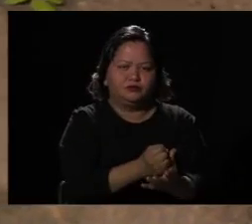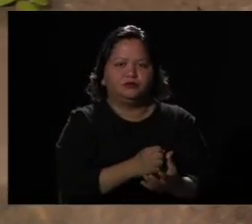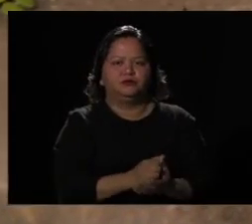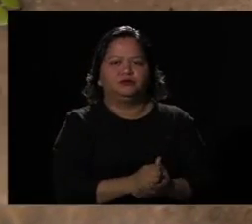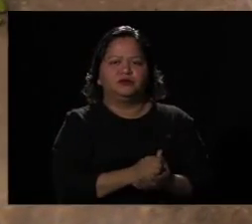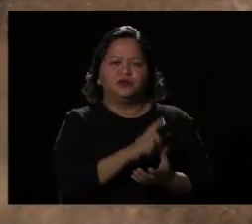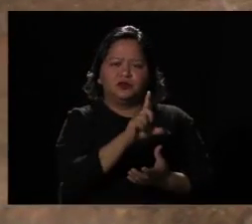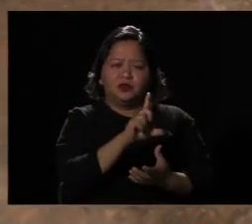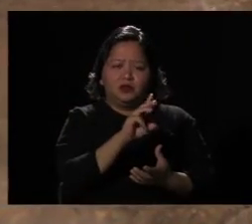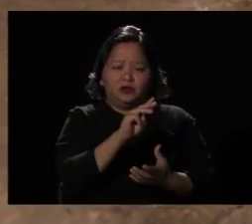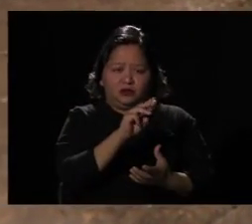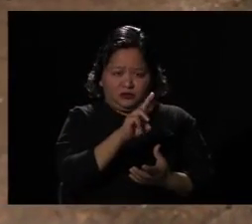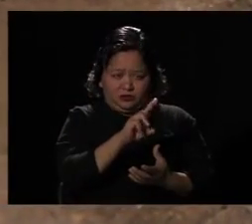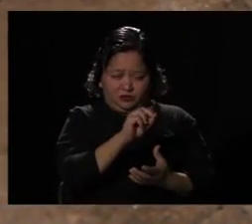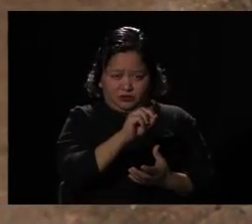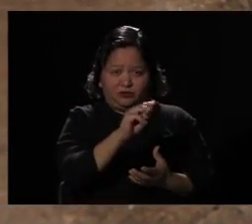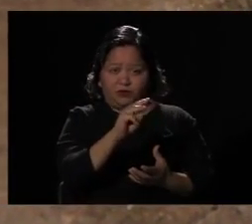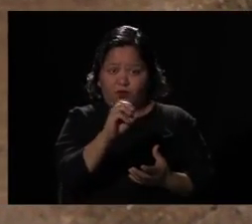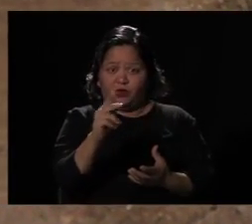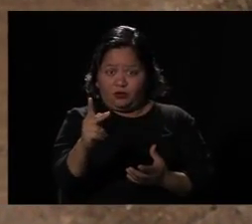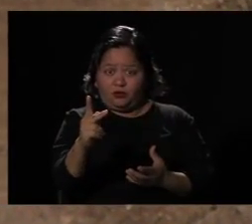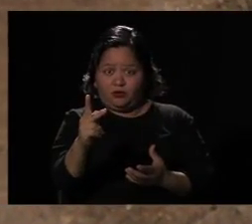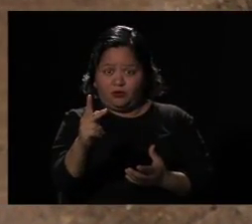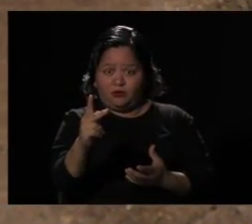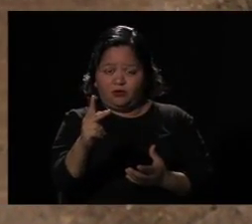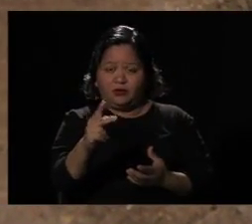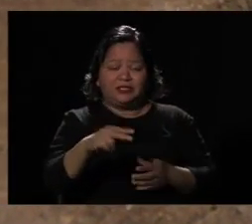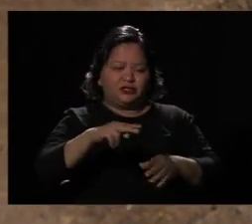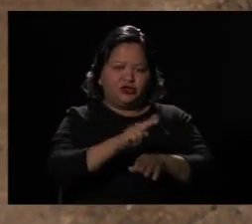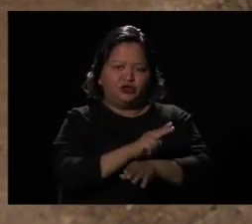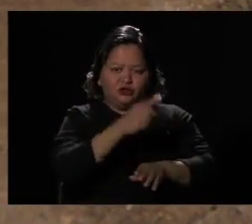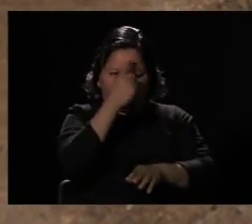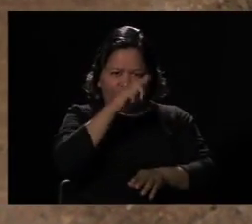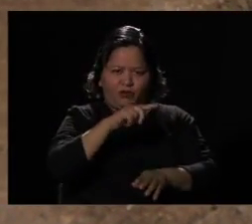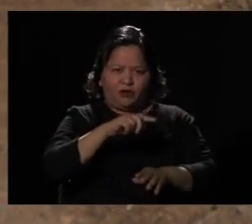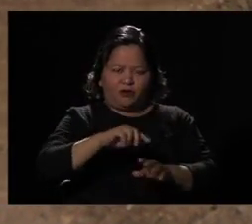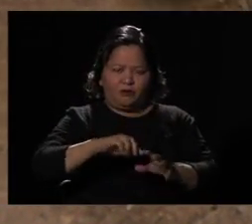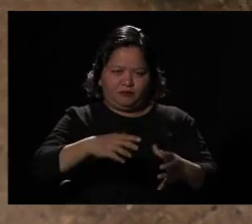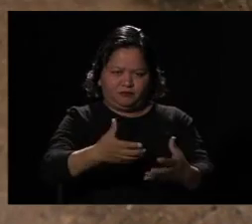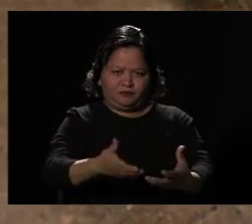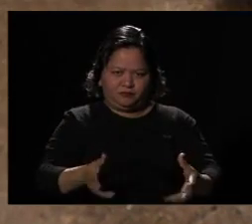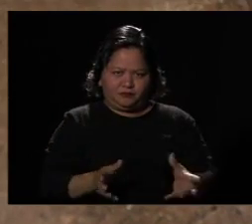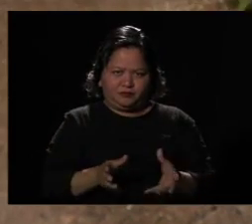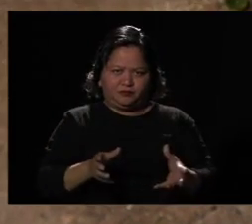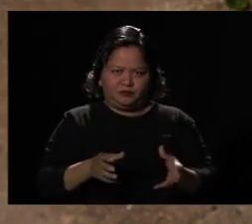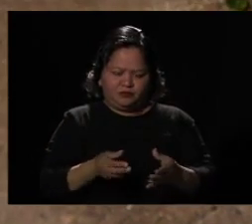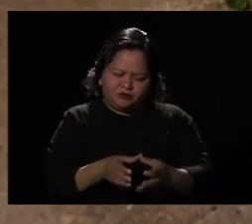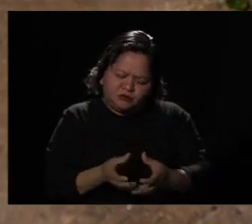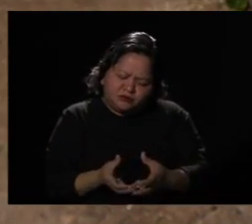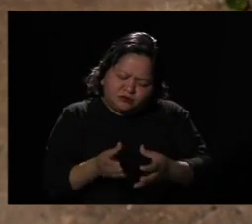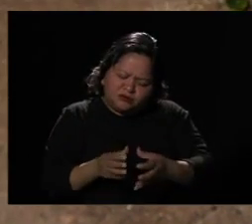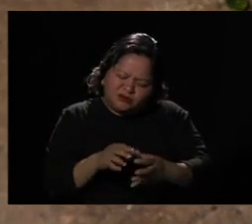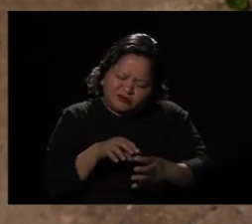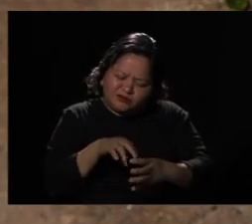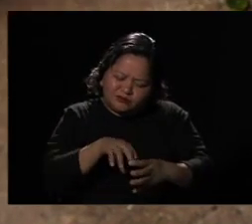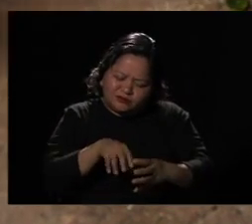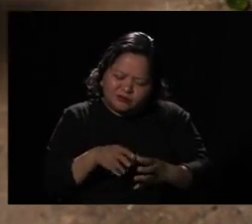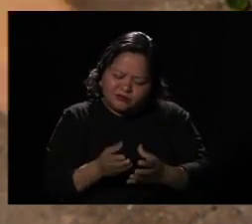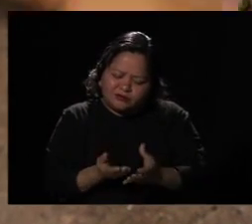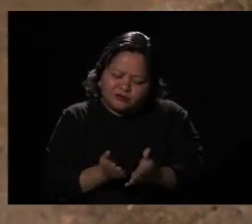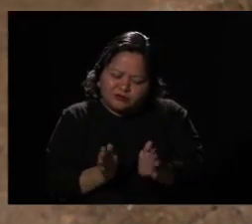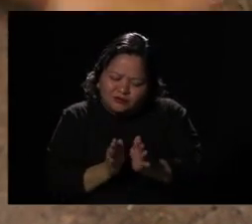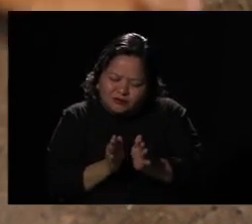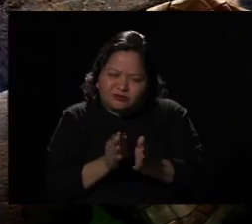Lomok. Majutuma lokwe, ilemok gi inumak mangto tinanum siha.